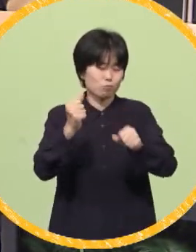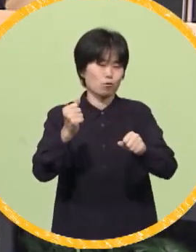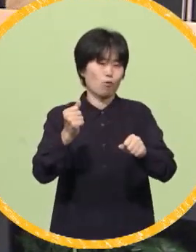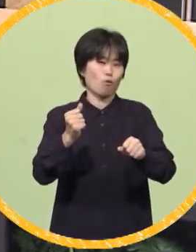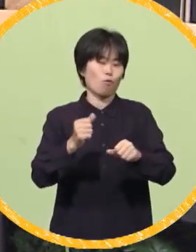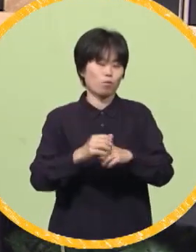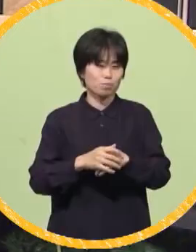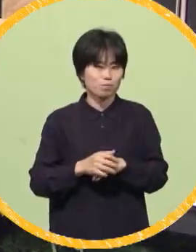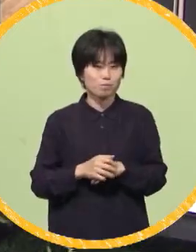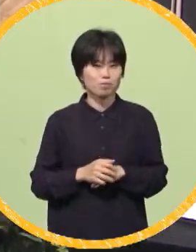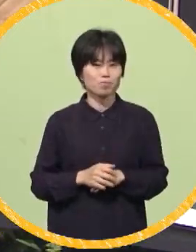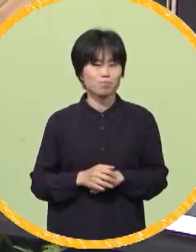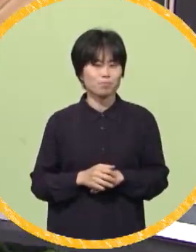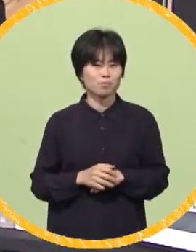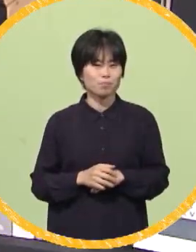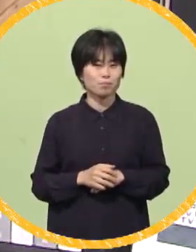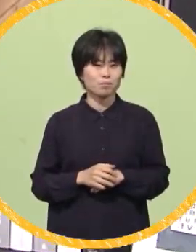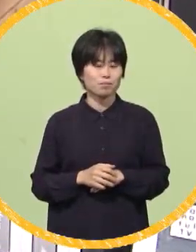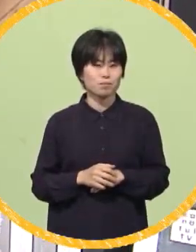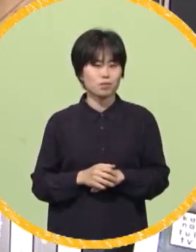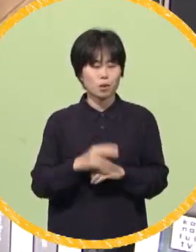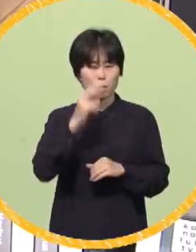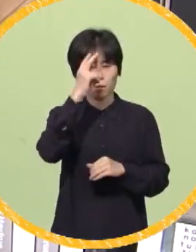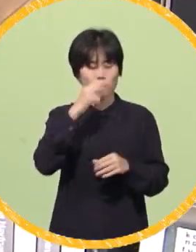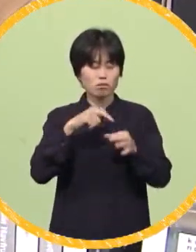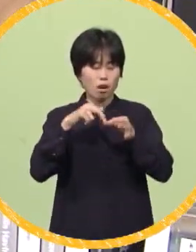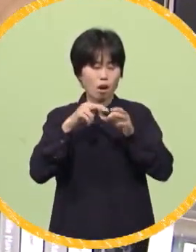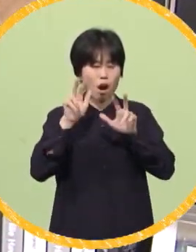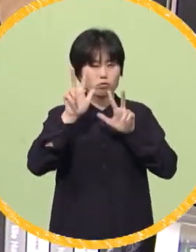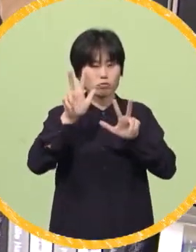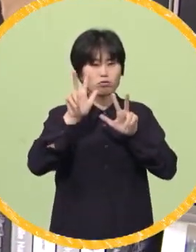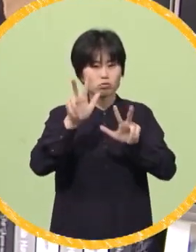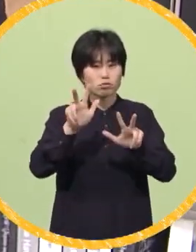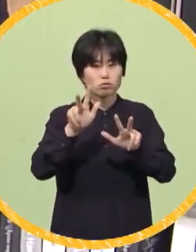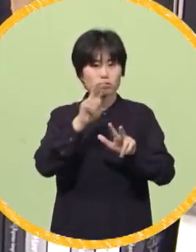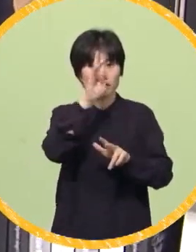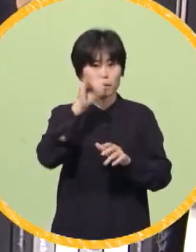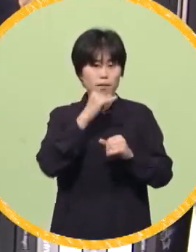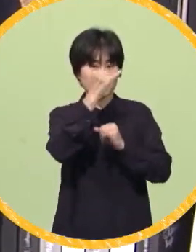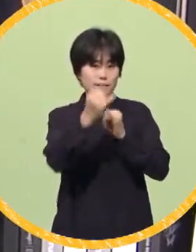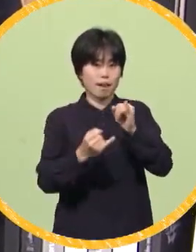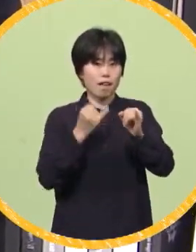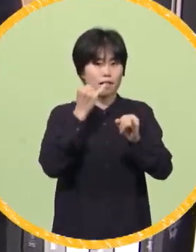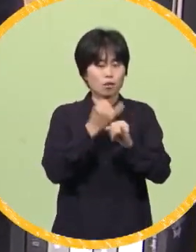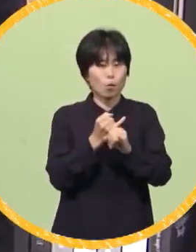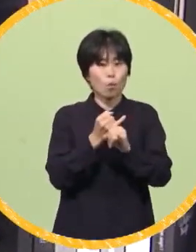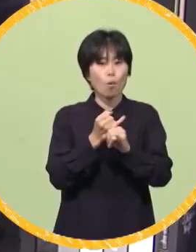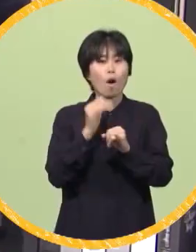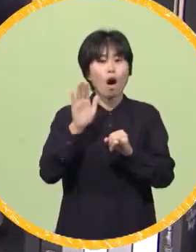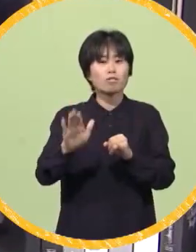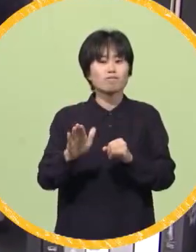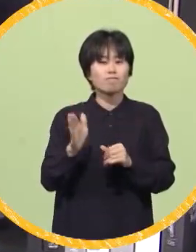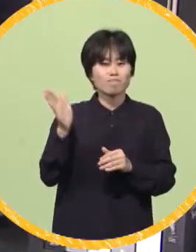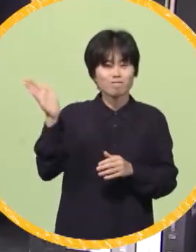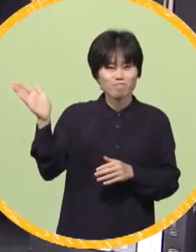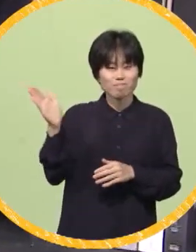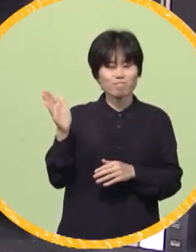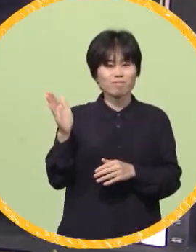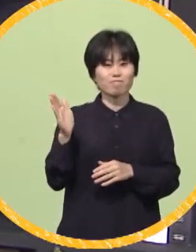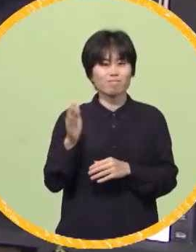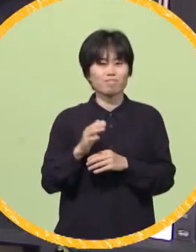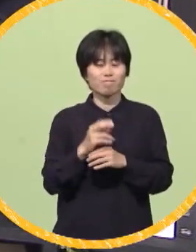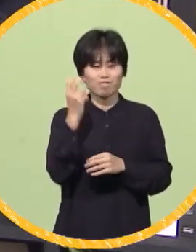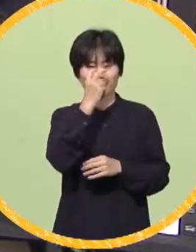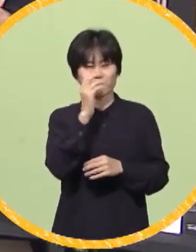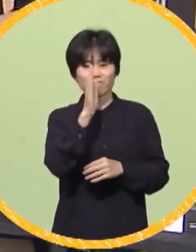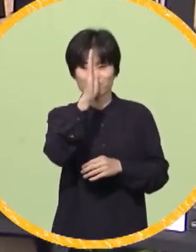たしました。さあそしてですね、ブラインドサッカーのルールについては県のインターネット放送局かなちゃん TV で詳しく説明していますので、そ